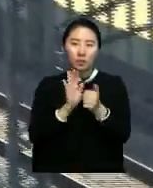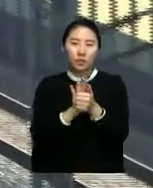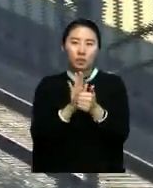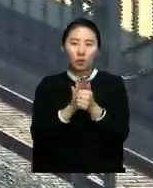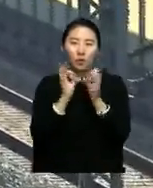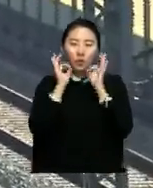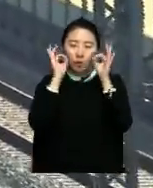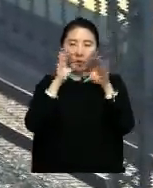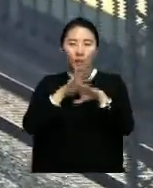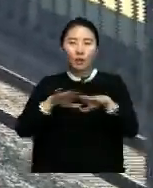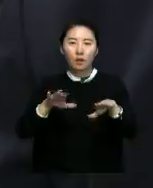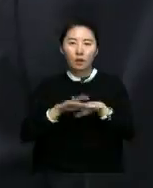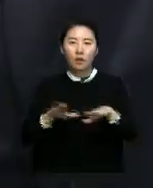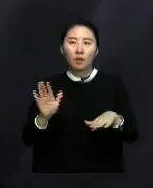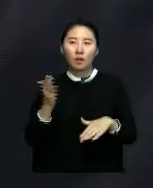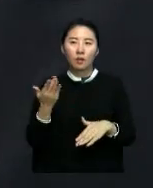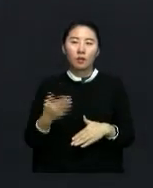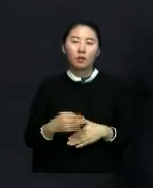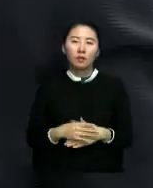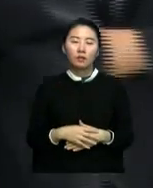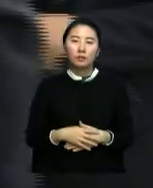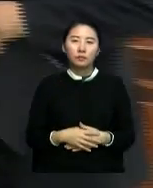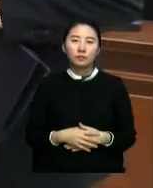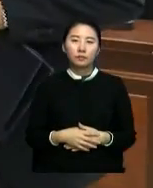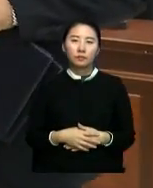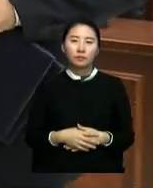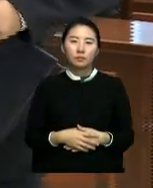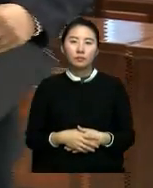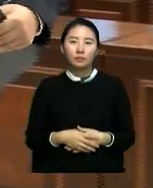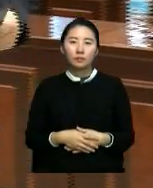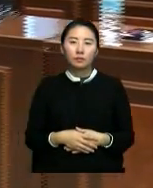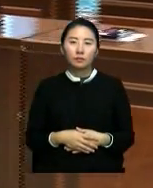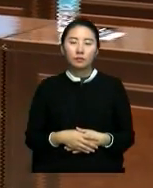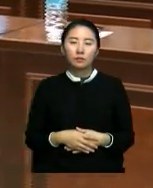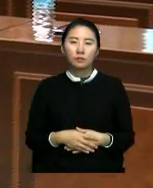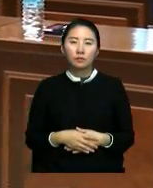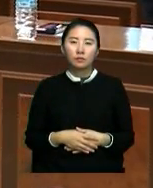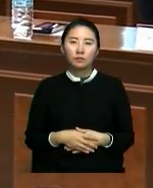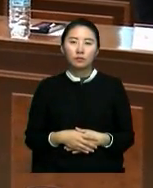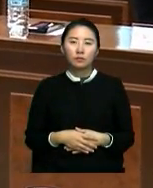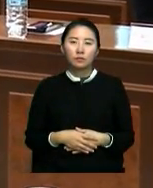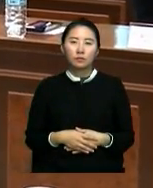지원과 노력으로 해결됐습니다. 딜라이브 서울 경기 케이블 TV 전병천입니다.